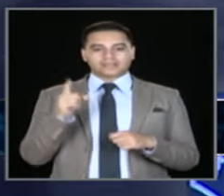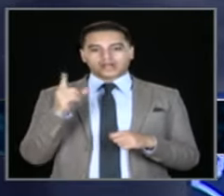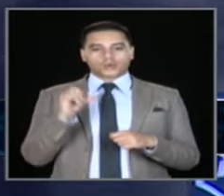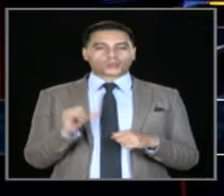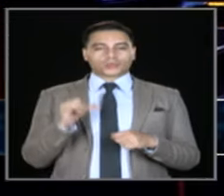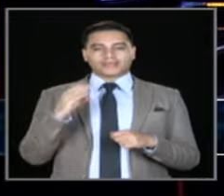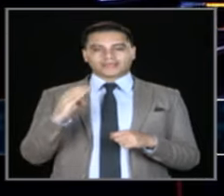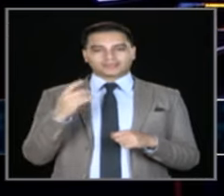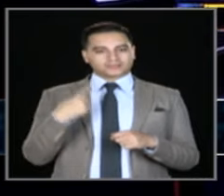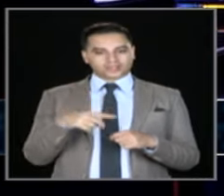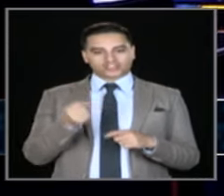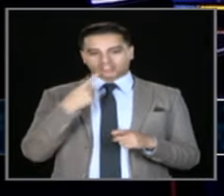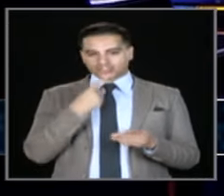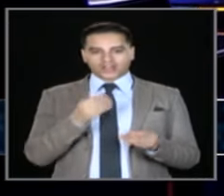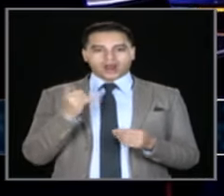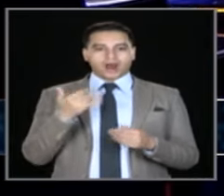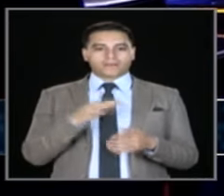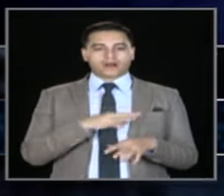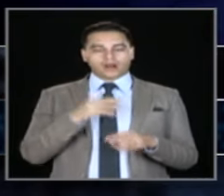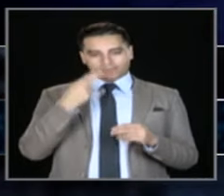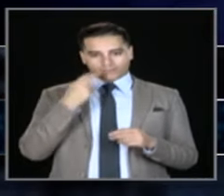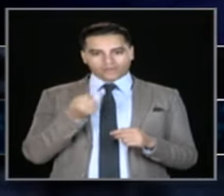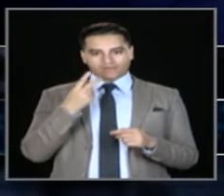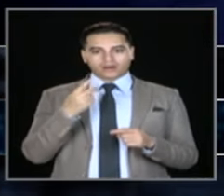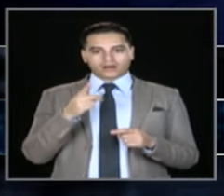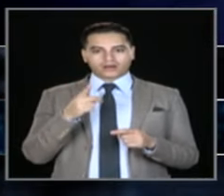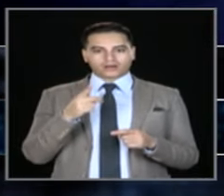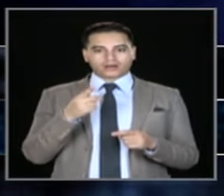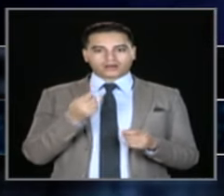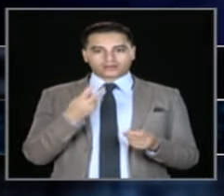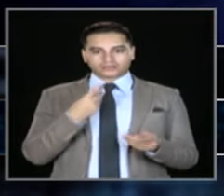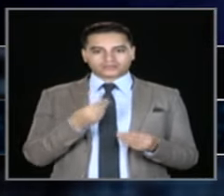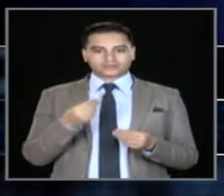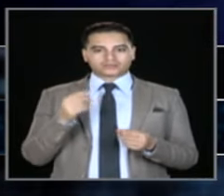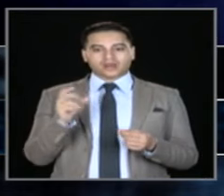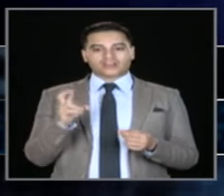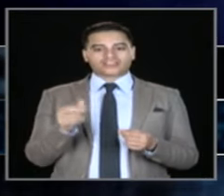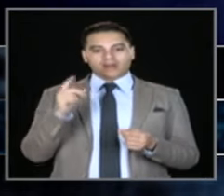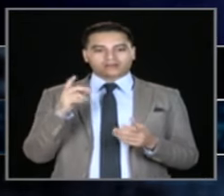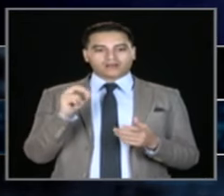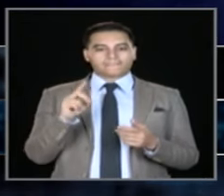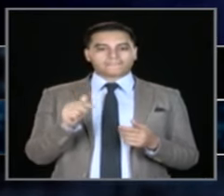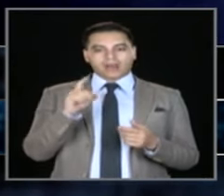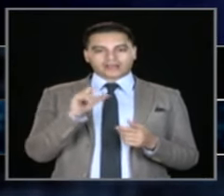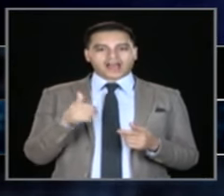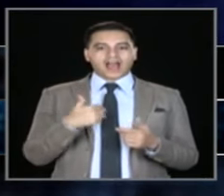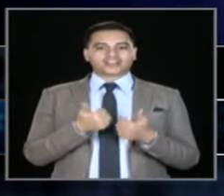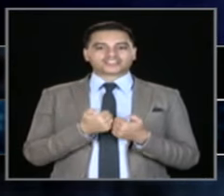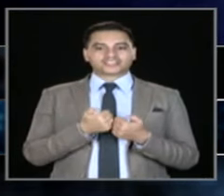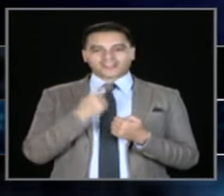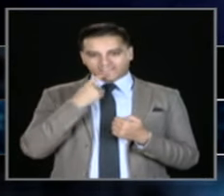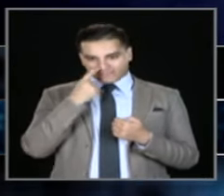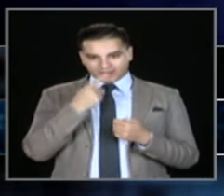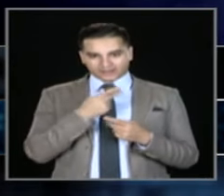صح شاعر عربي راحل مؤلف ديوان قصائد متوحشه فمن هوز قباني صح عشقه الفن هي اغنيه المطربه